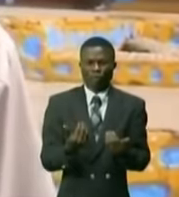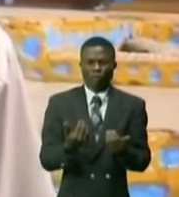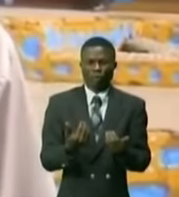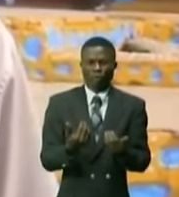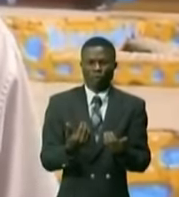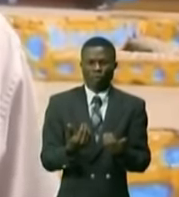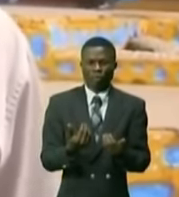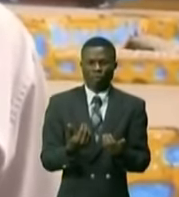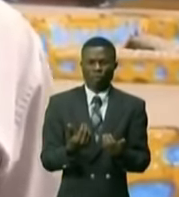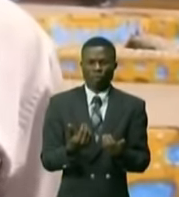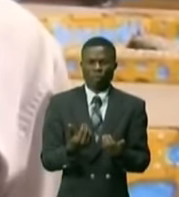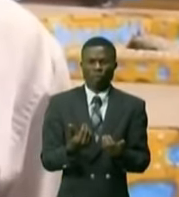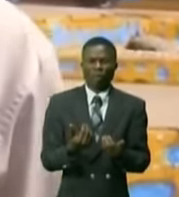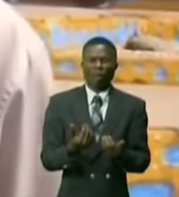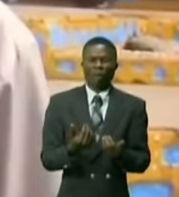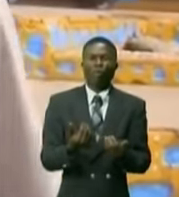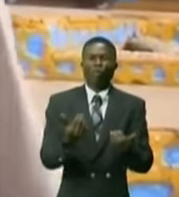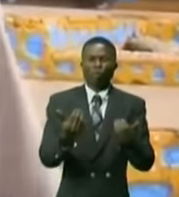qu'il y ait